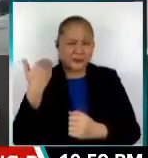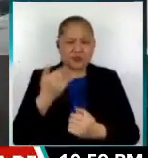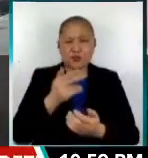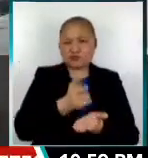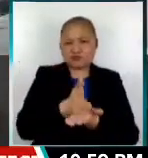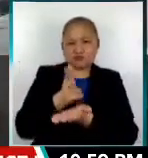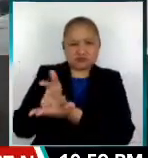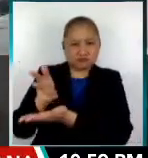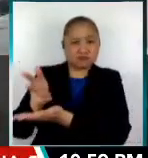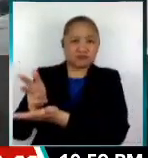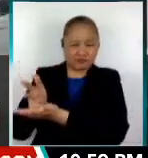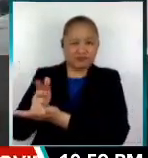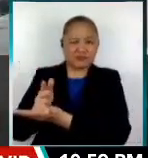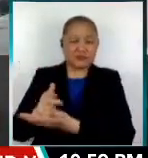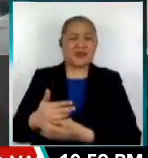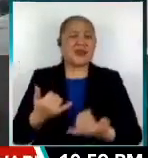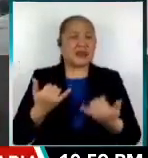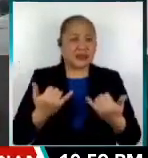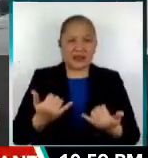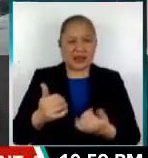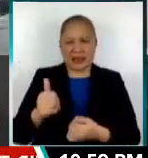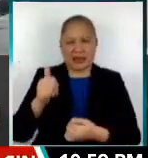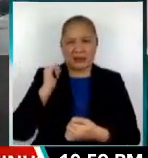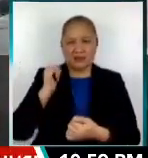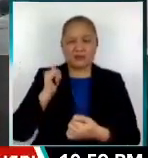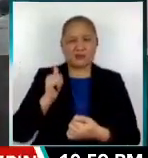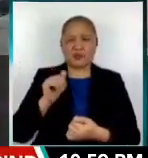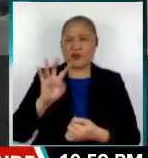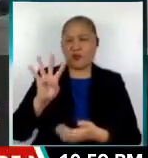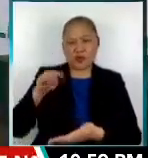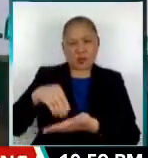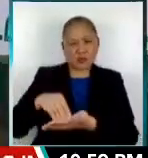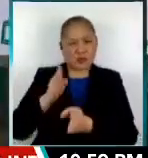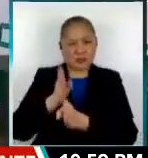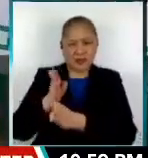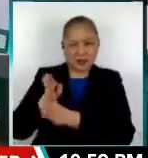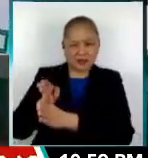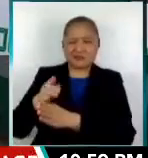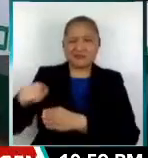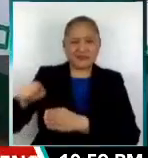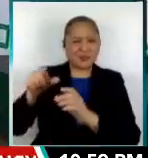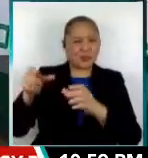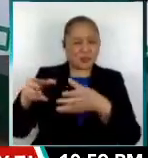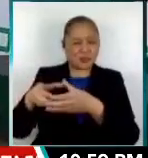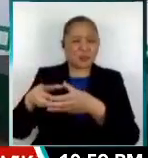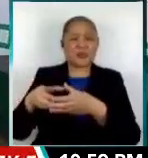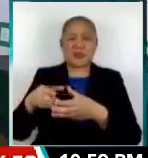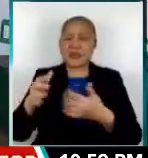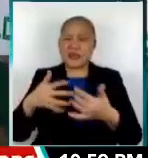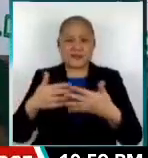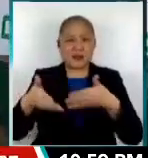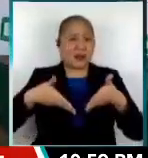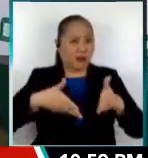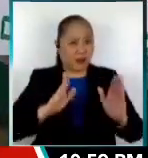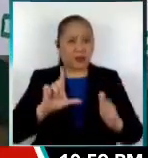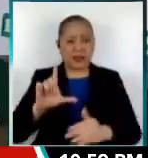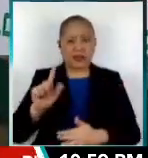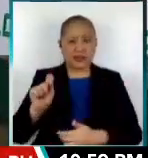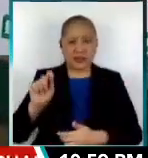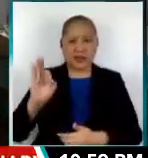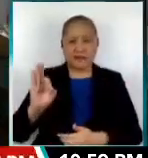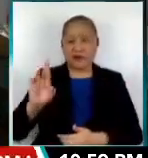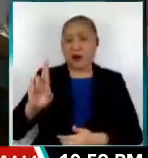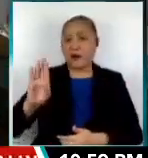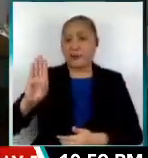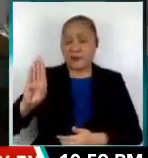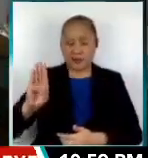kasi ayaw bumiyahe ng nasa 4,000 bus ng kanilang grupo kahit pinayagan na ito ng Land Transportation Franchising and Regulatory Board